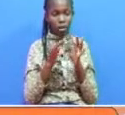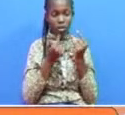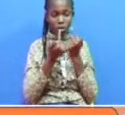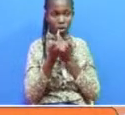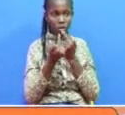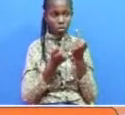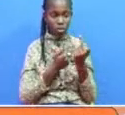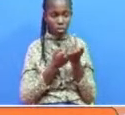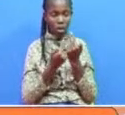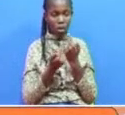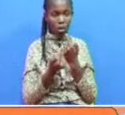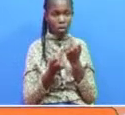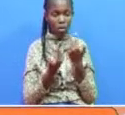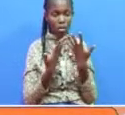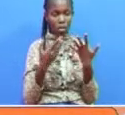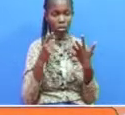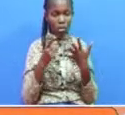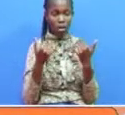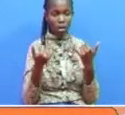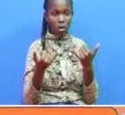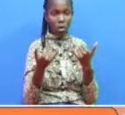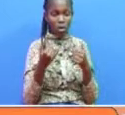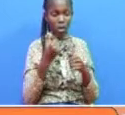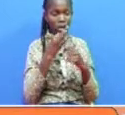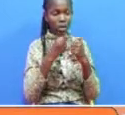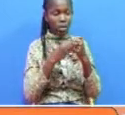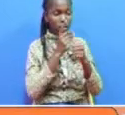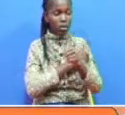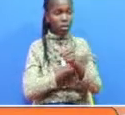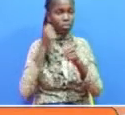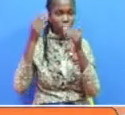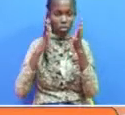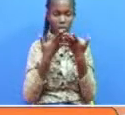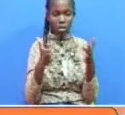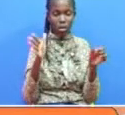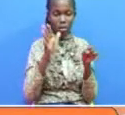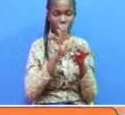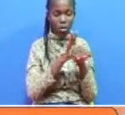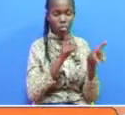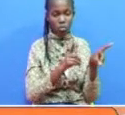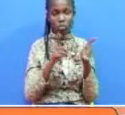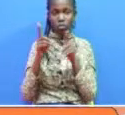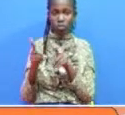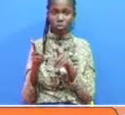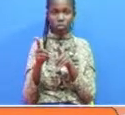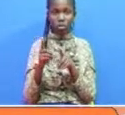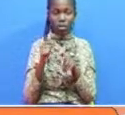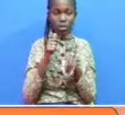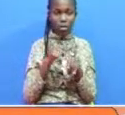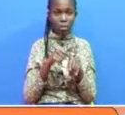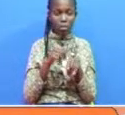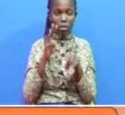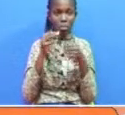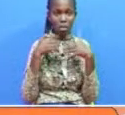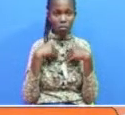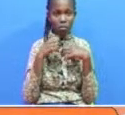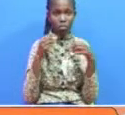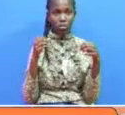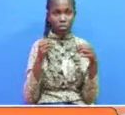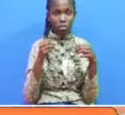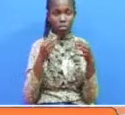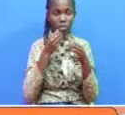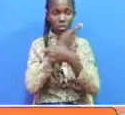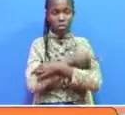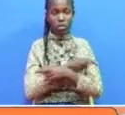niya yulu wa maundu wabati ya lite mithe nyanyanya indi atetime na maundu maingi muno makwika. Masa ni mwema tena mo. Ngewaisu ya tunenga